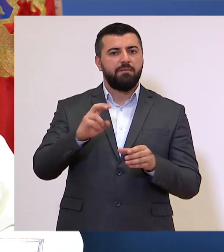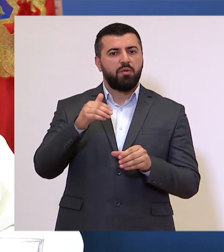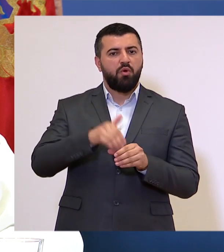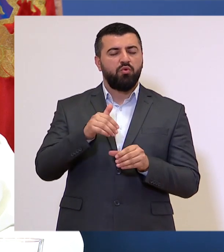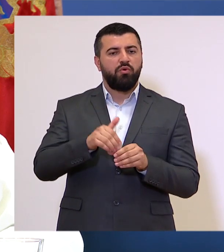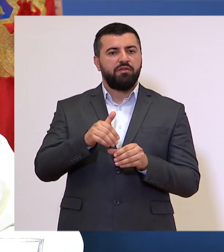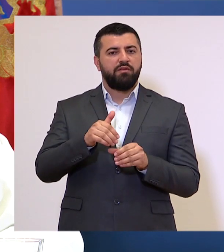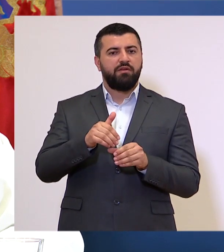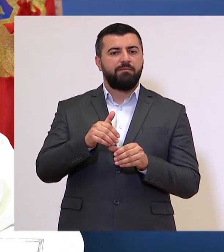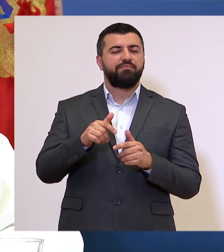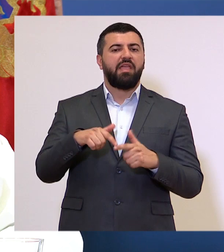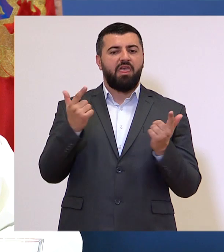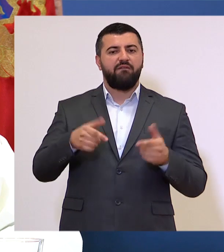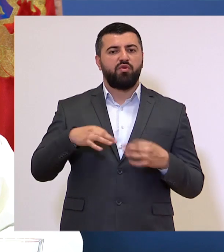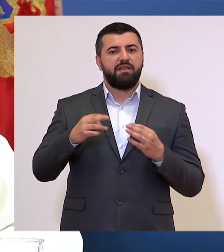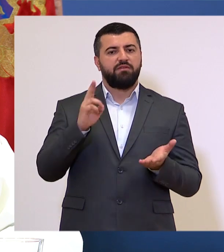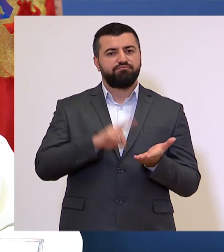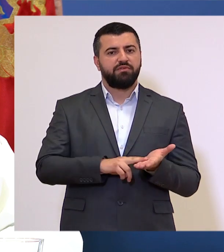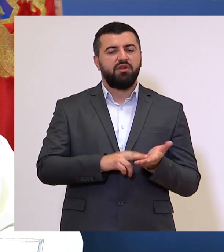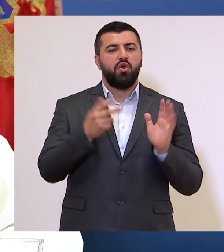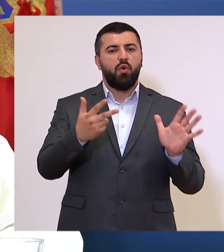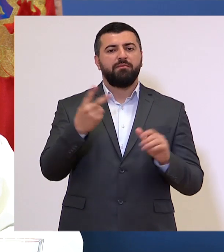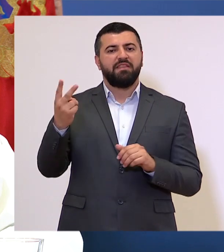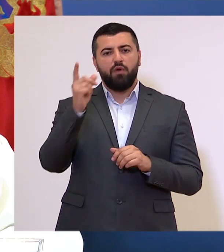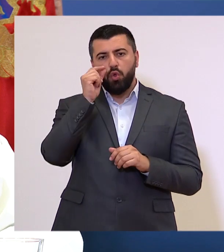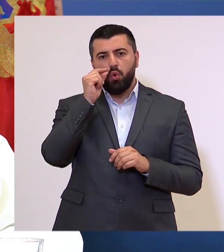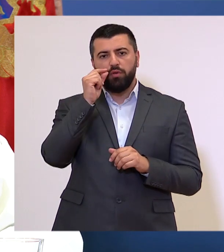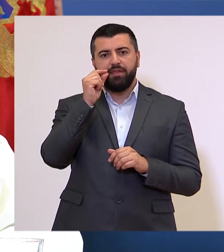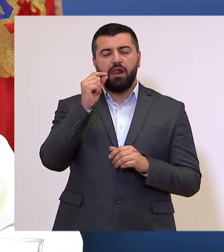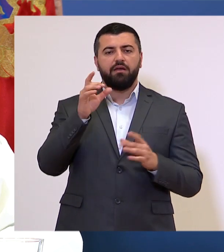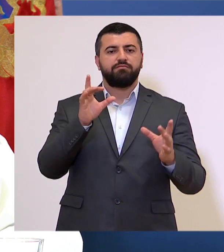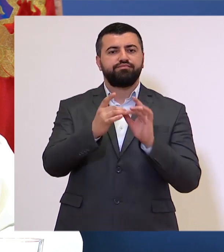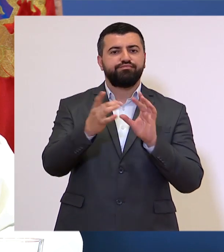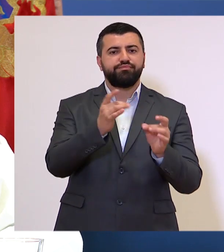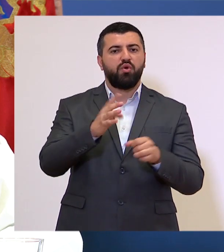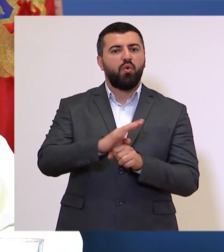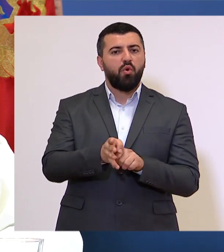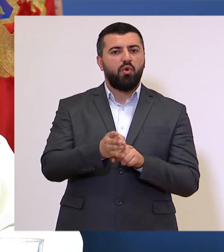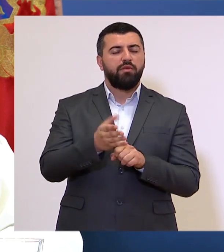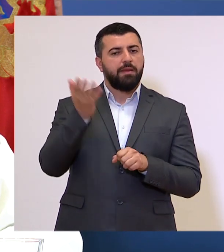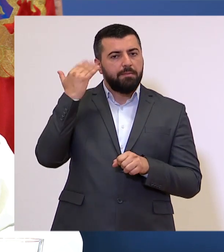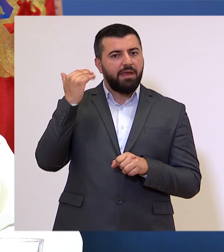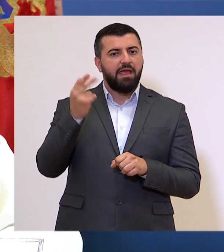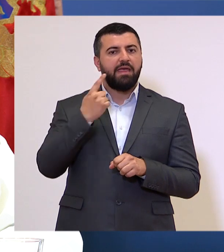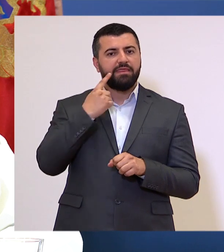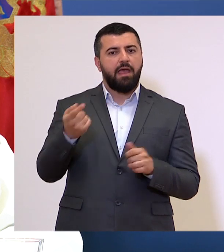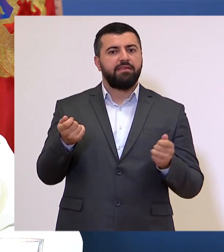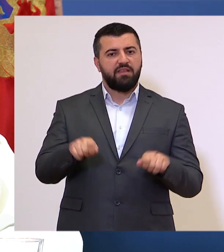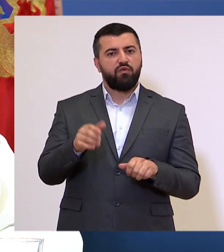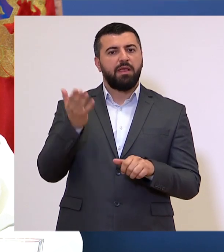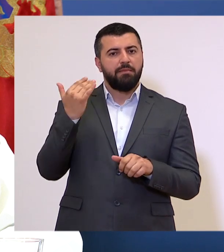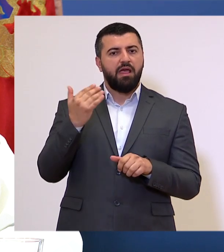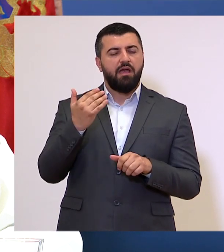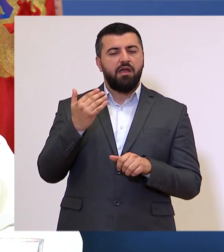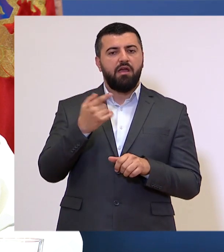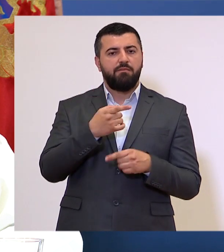je izrekao Institut za javno zdravlje, gdje 82 ljudi bilo isključeno iz procesa rada i zatvoreno odjeljenje na samo jedan dan, odnosno